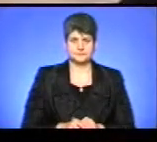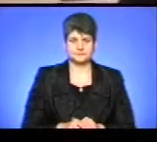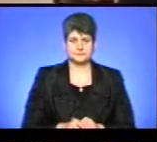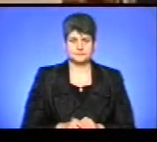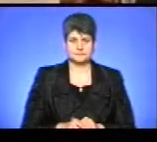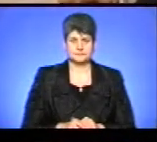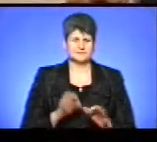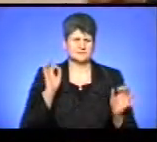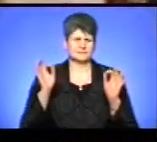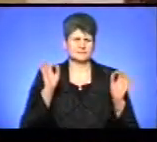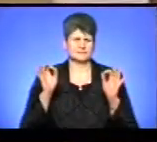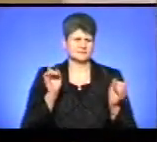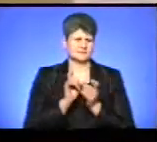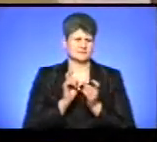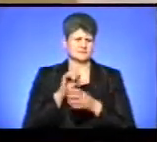відбулись.